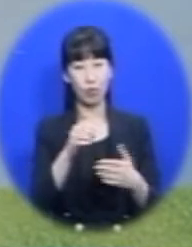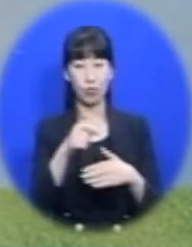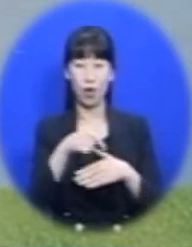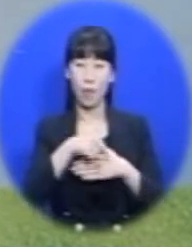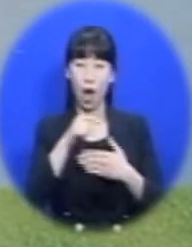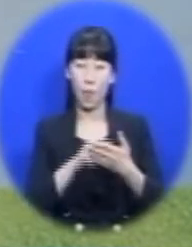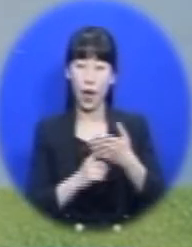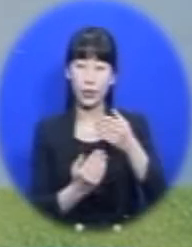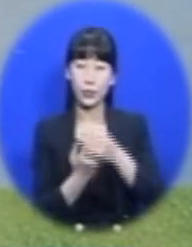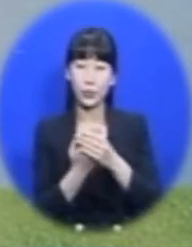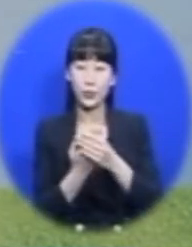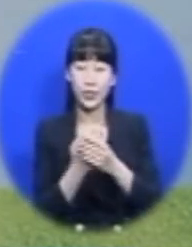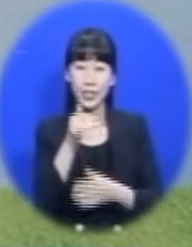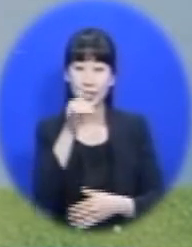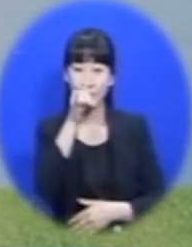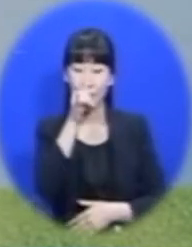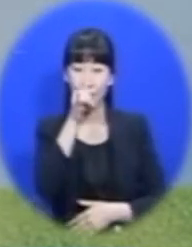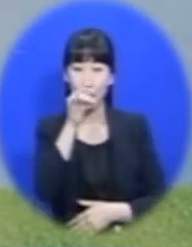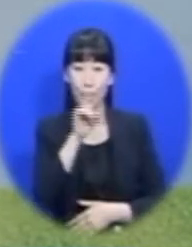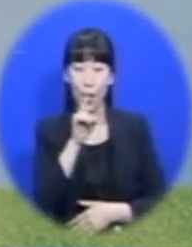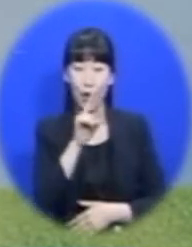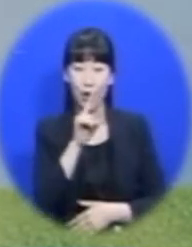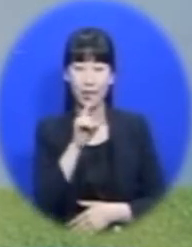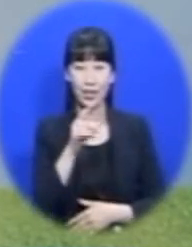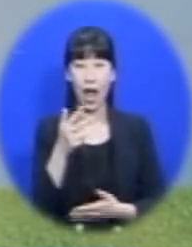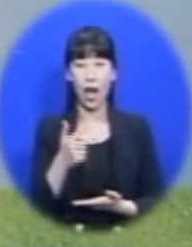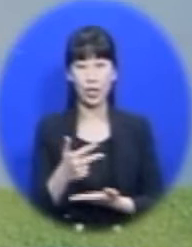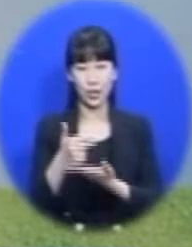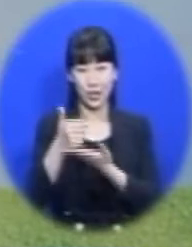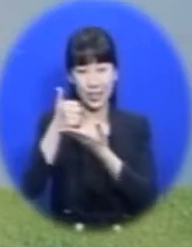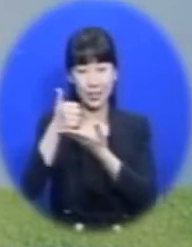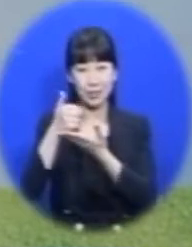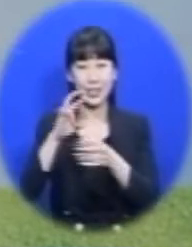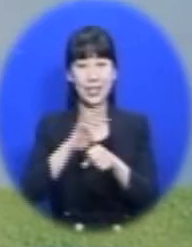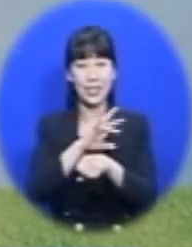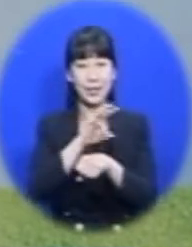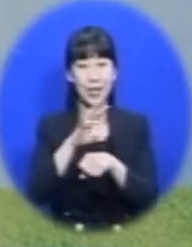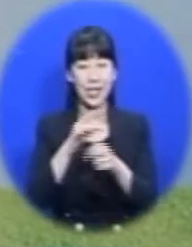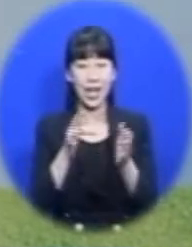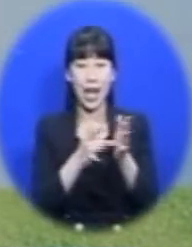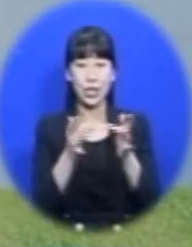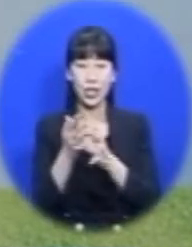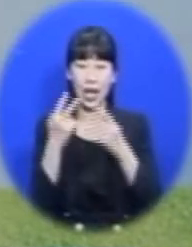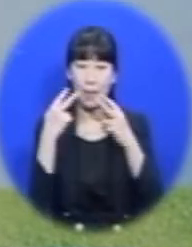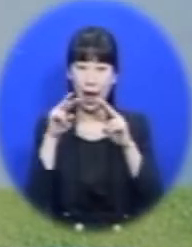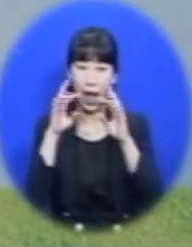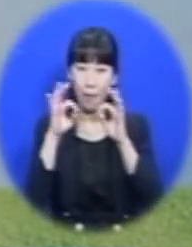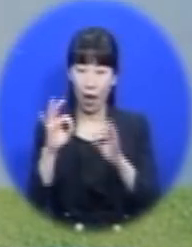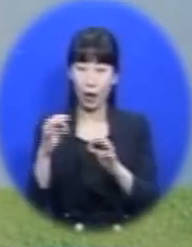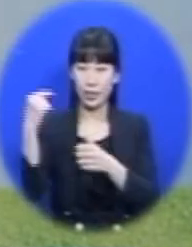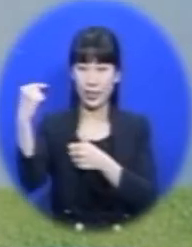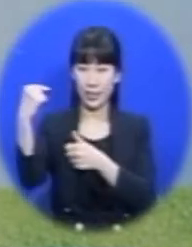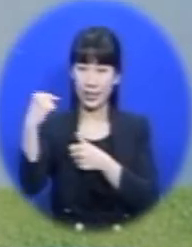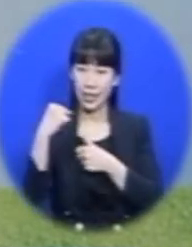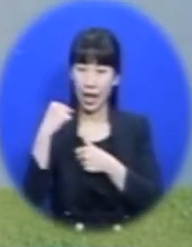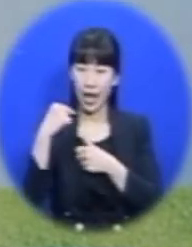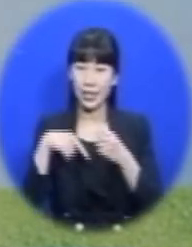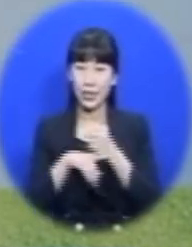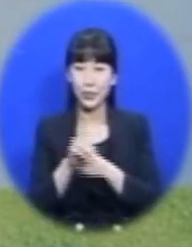생각이 났어요. 왜 주님이 24시간 예수님을 바라보라고 하셨던 것일까?